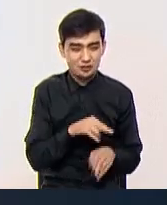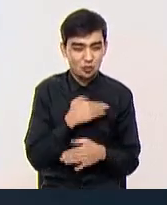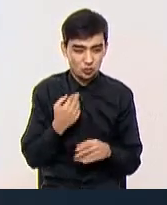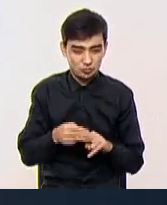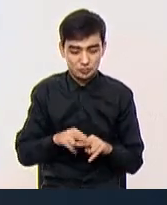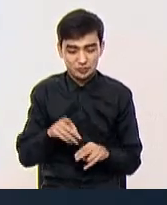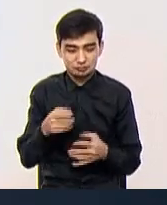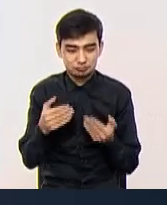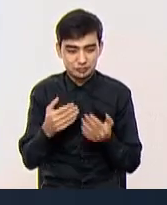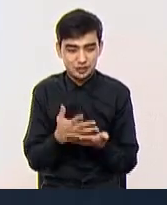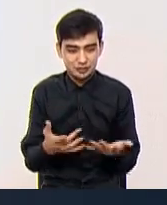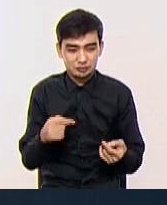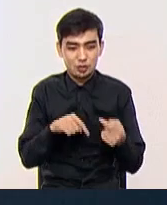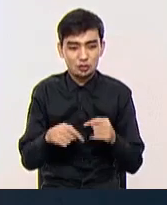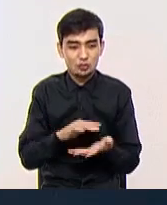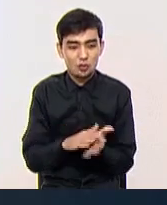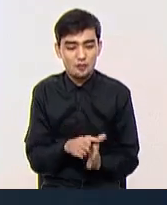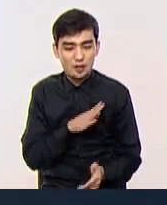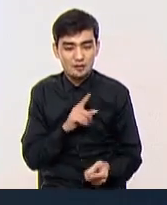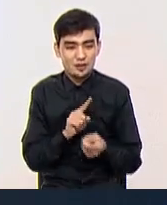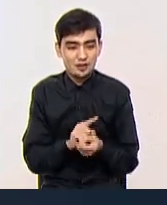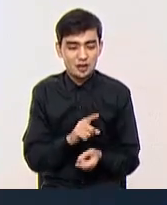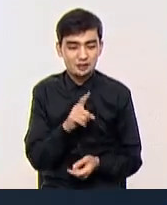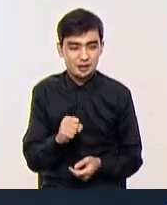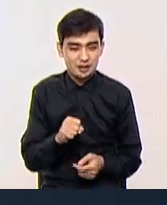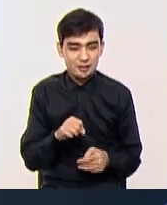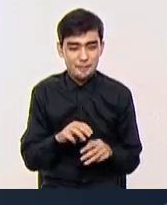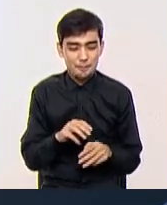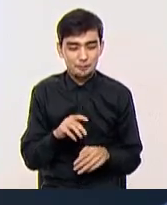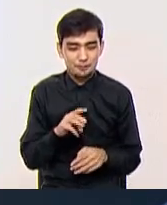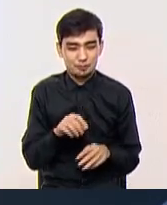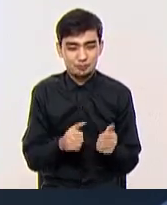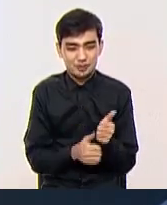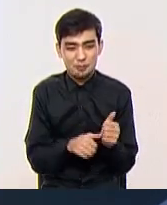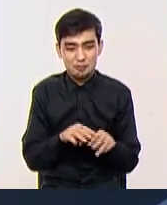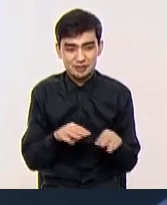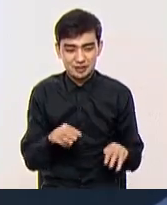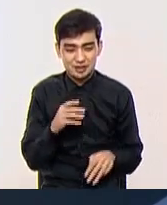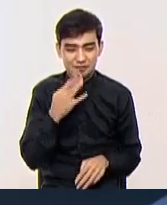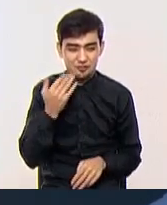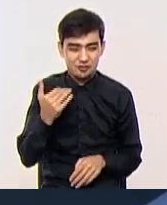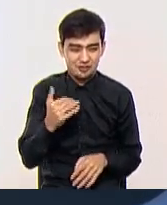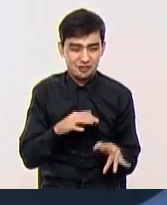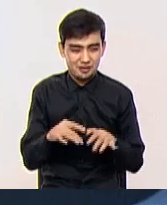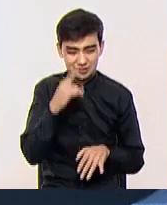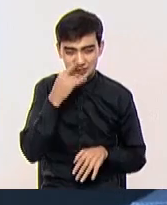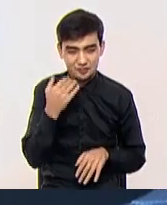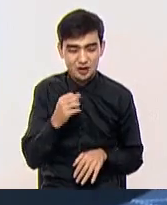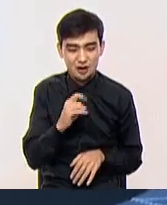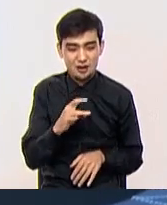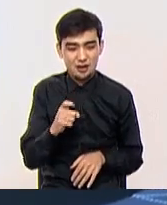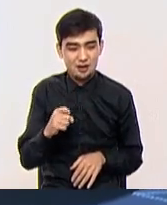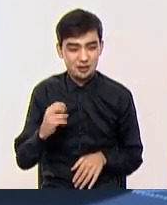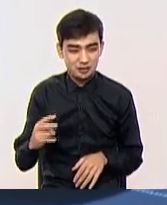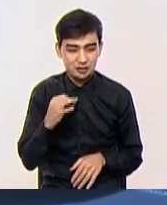данному вопросу стороны договорились на встрече замминистра иностранных дел казахстана охрана а рахматуллин и и помощника